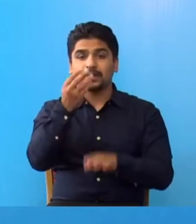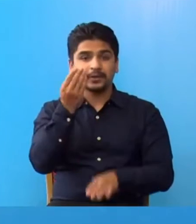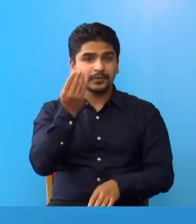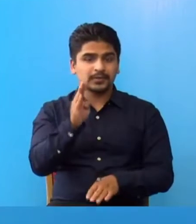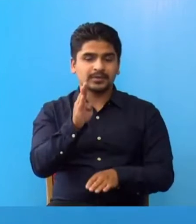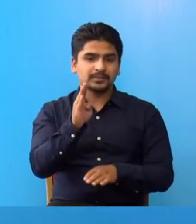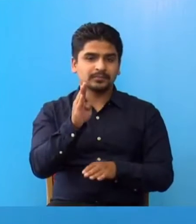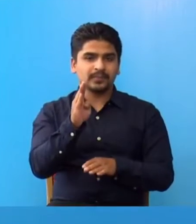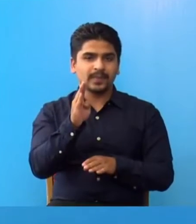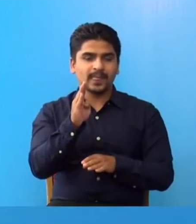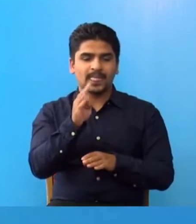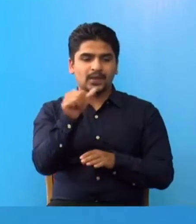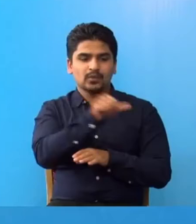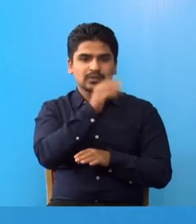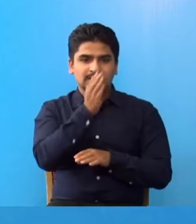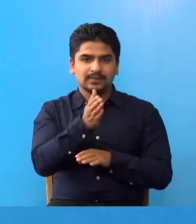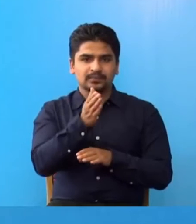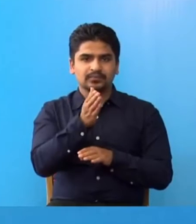कि अब उसले